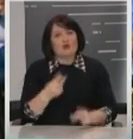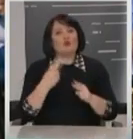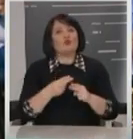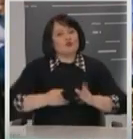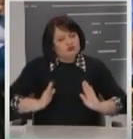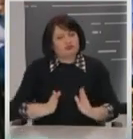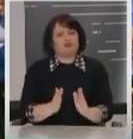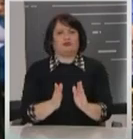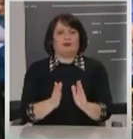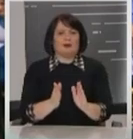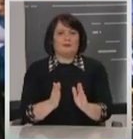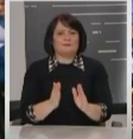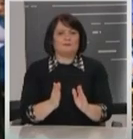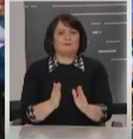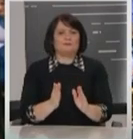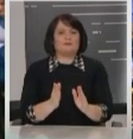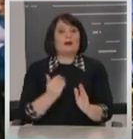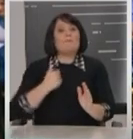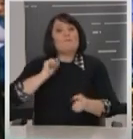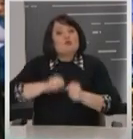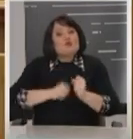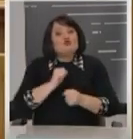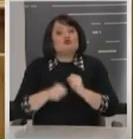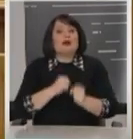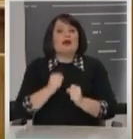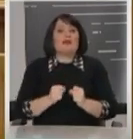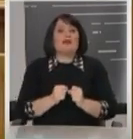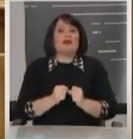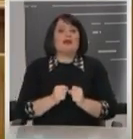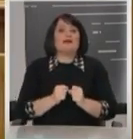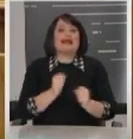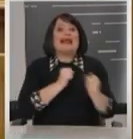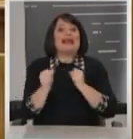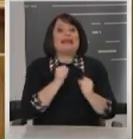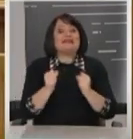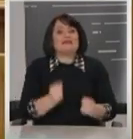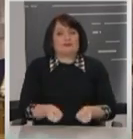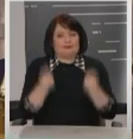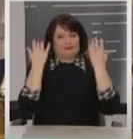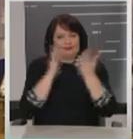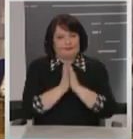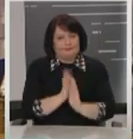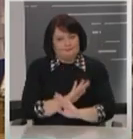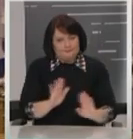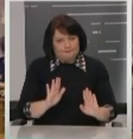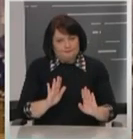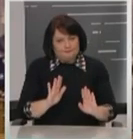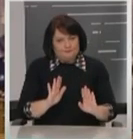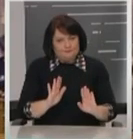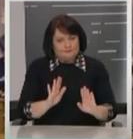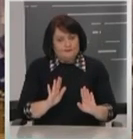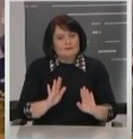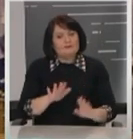όθηση στην προσπάθεια να αφήσουμε πίσω μας την κρίση. Και δημιουργούν, θα έλεγα, και